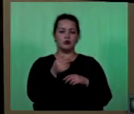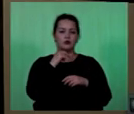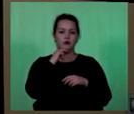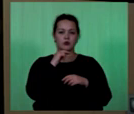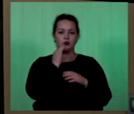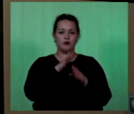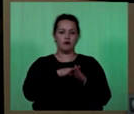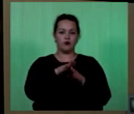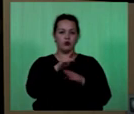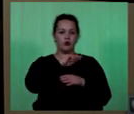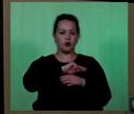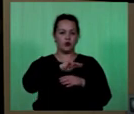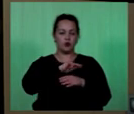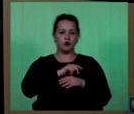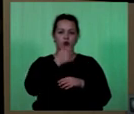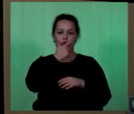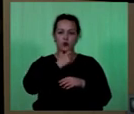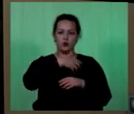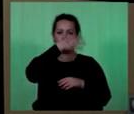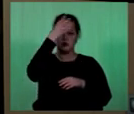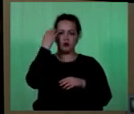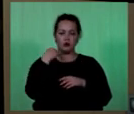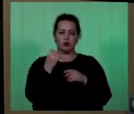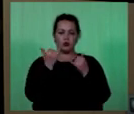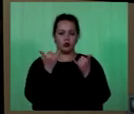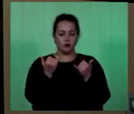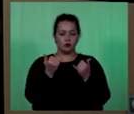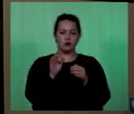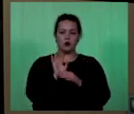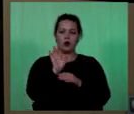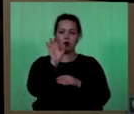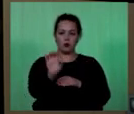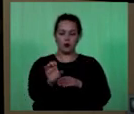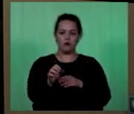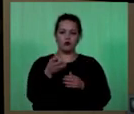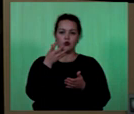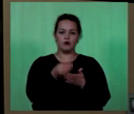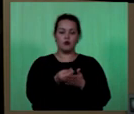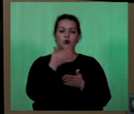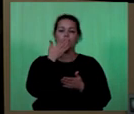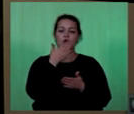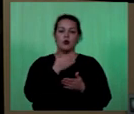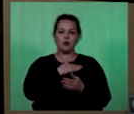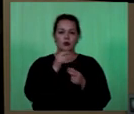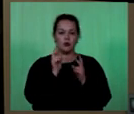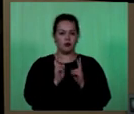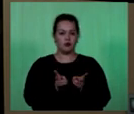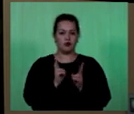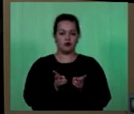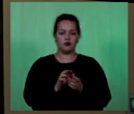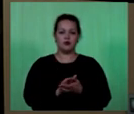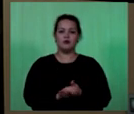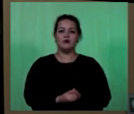выполните работу аккуратно и не забудьте сегодня отправить ее своему любимому учителю а